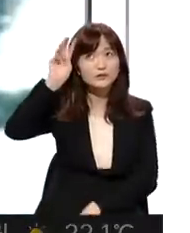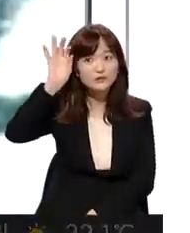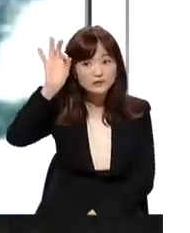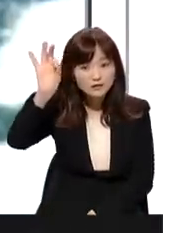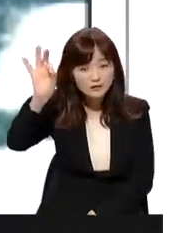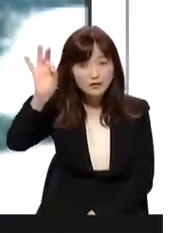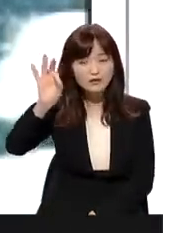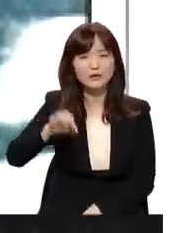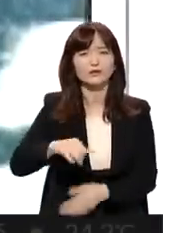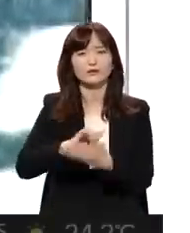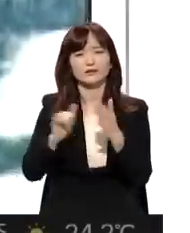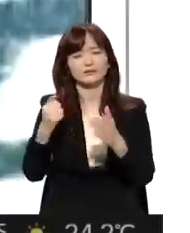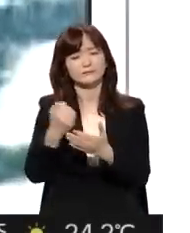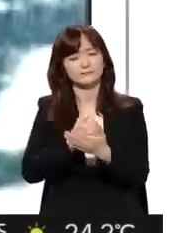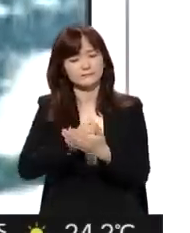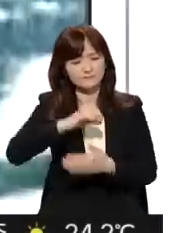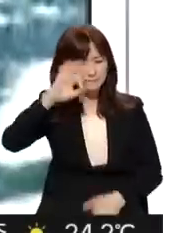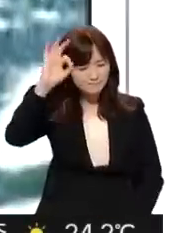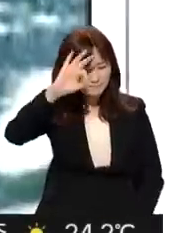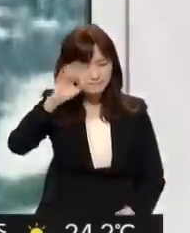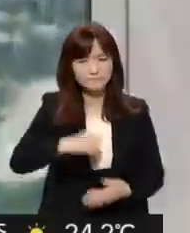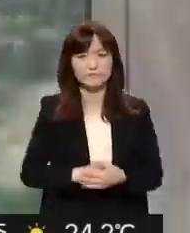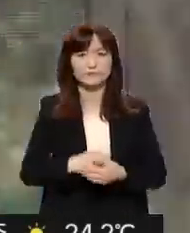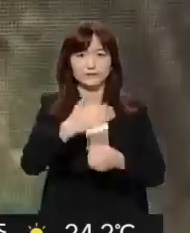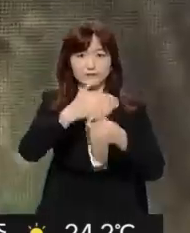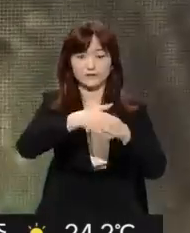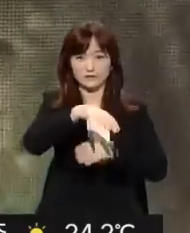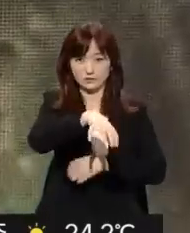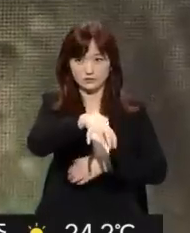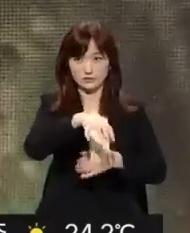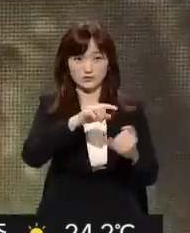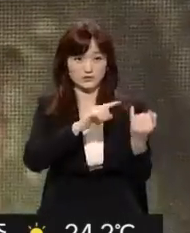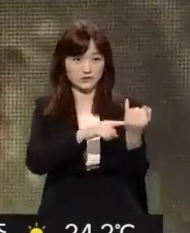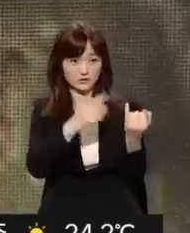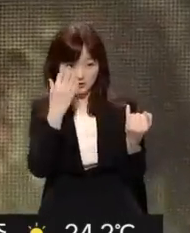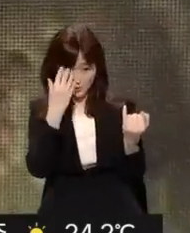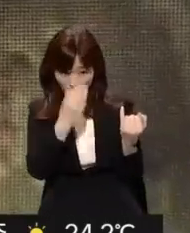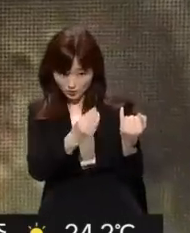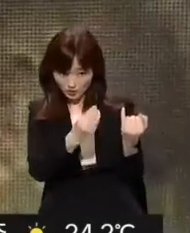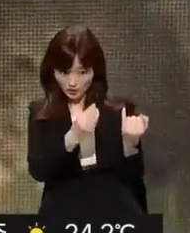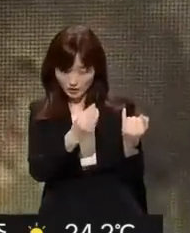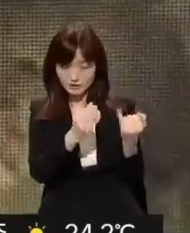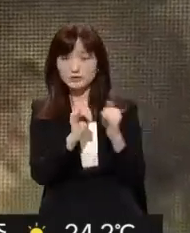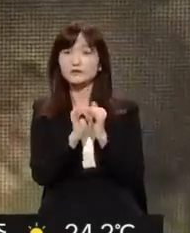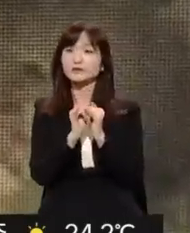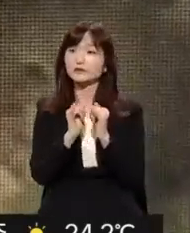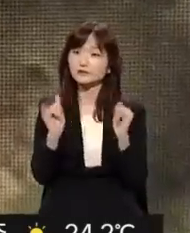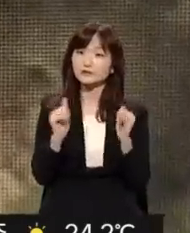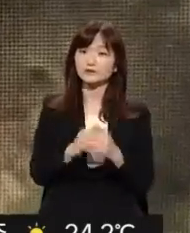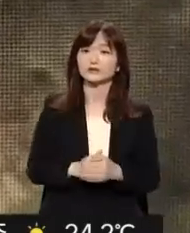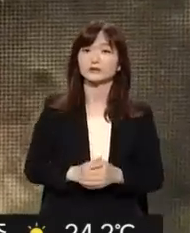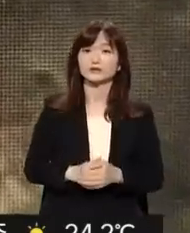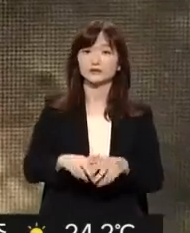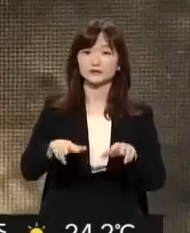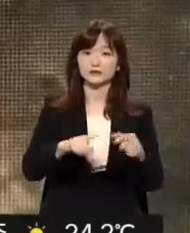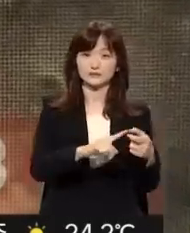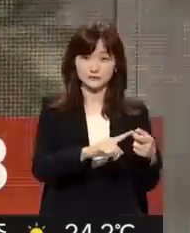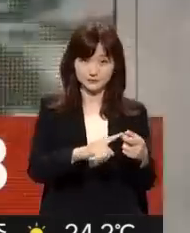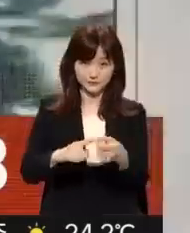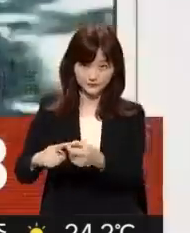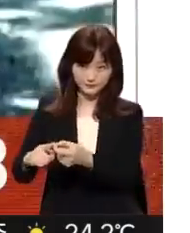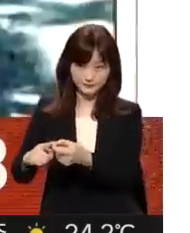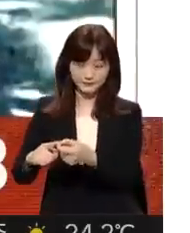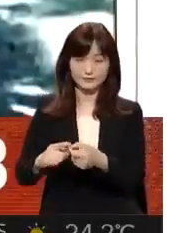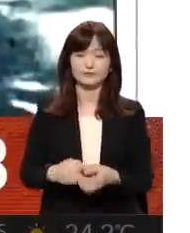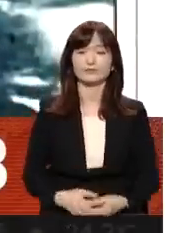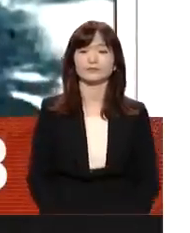있는 상황입니다. 만약에 대구 일대에서 이 어르신 좀 목격하신 분들 계시면은 자, 하단 지금 자막 좀 띄워 주시죠.